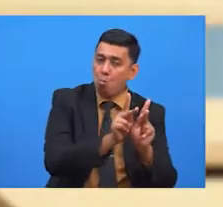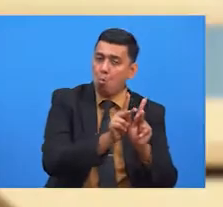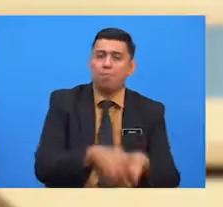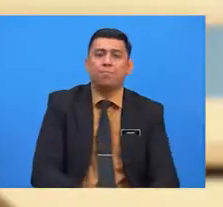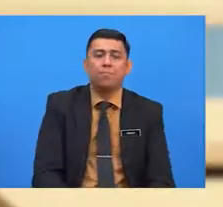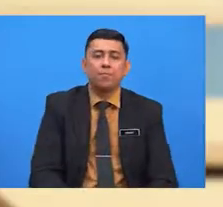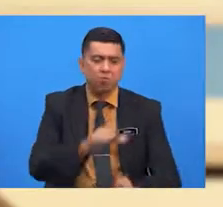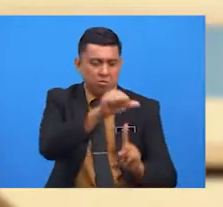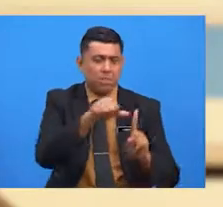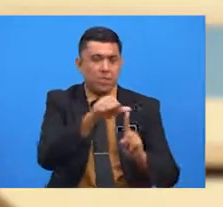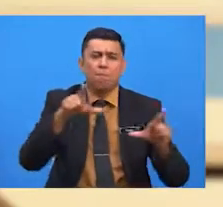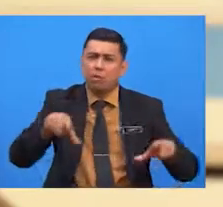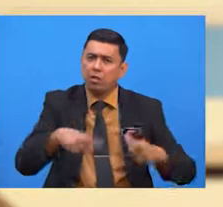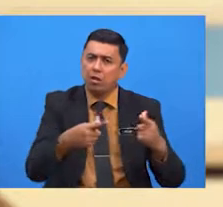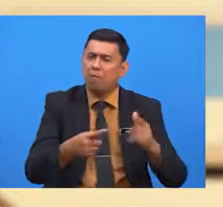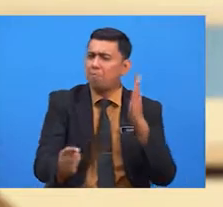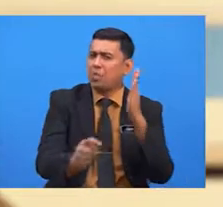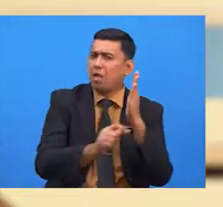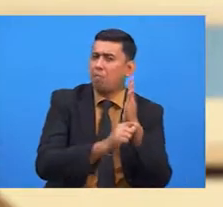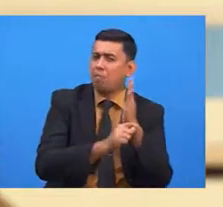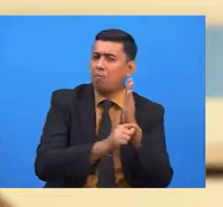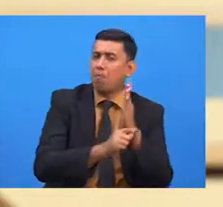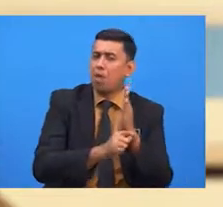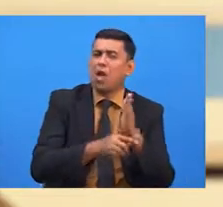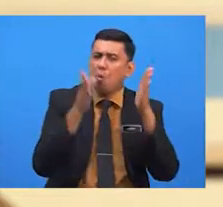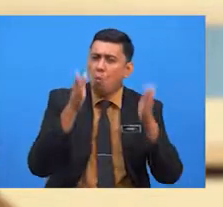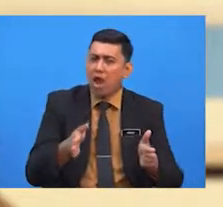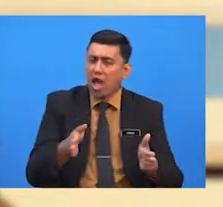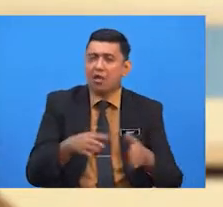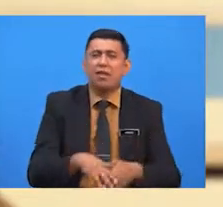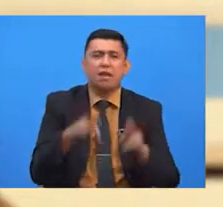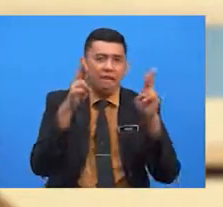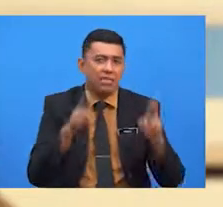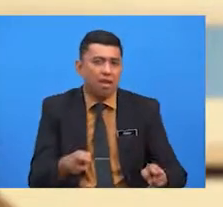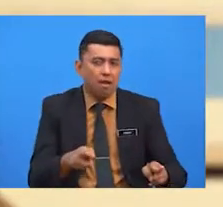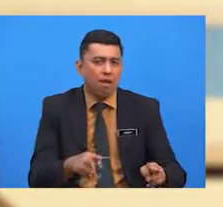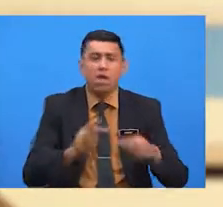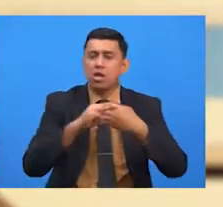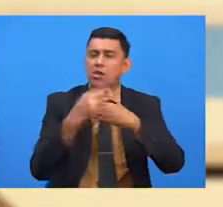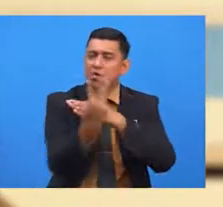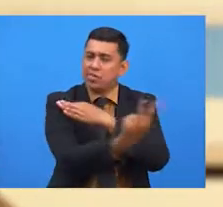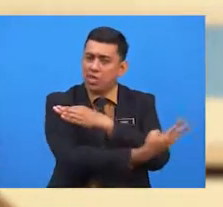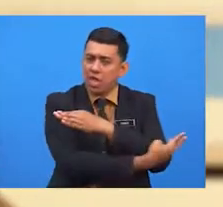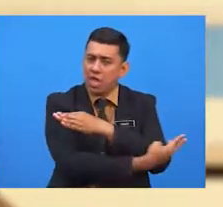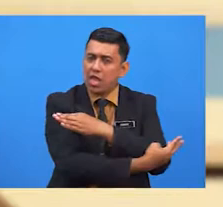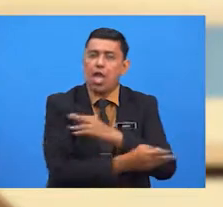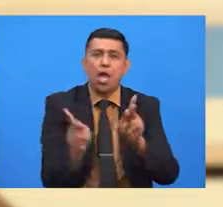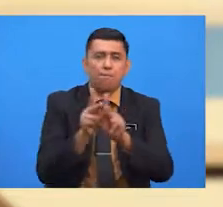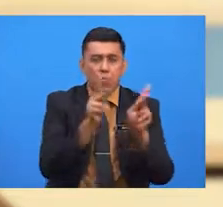Apabila berlaku pertambahan penduduk, kawasan kampung yang